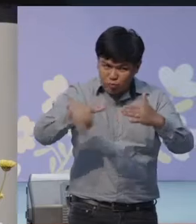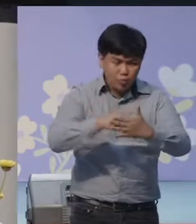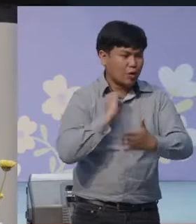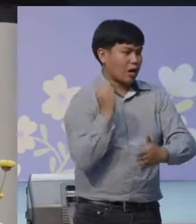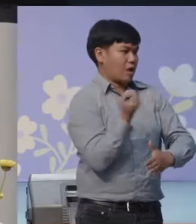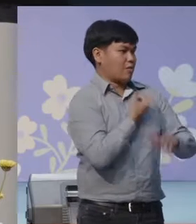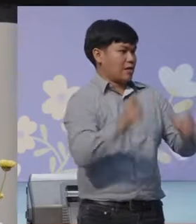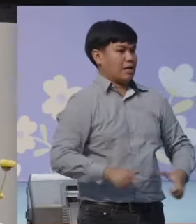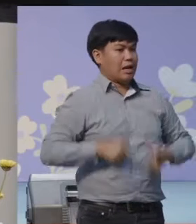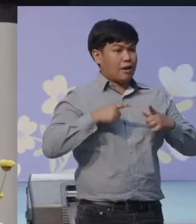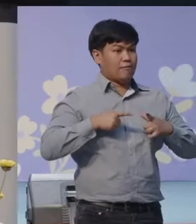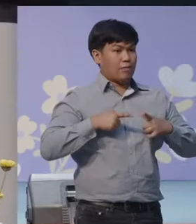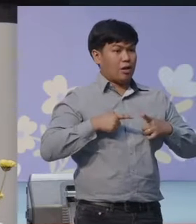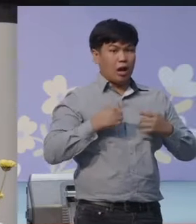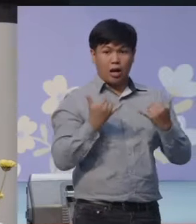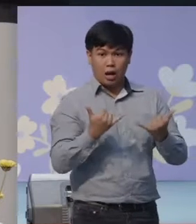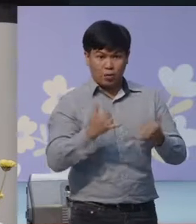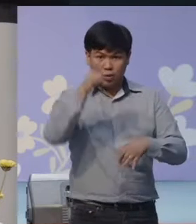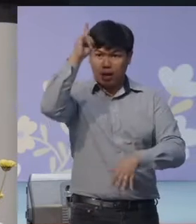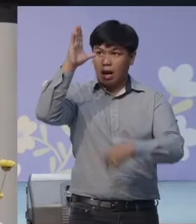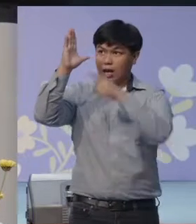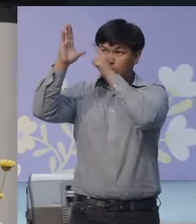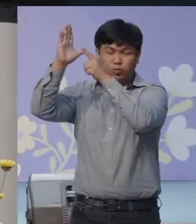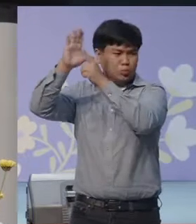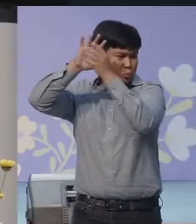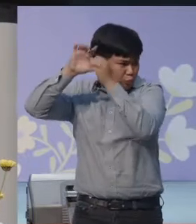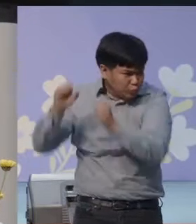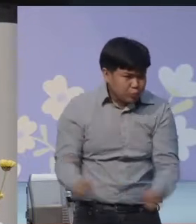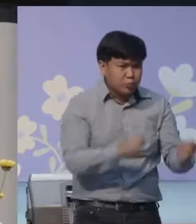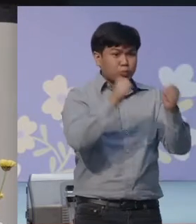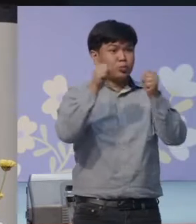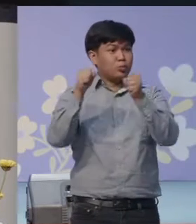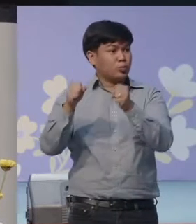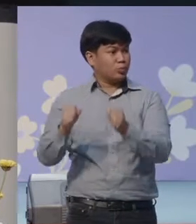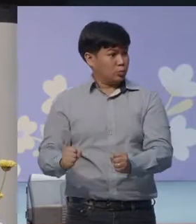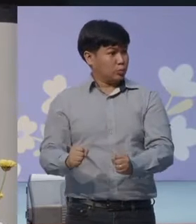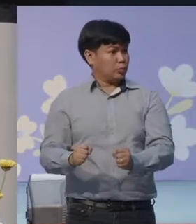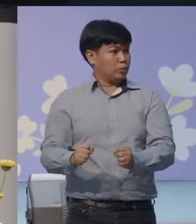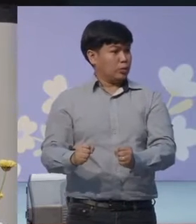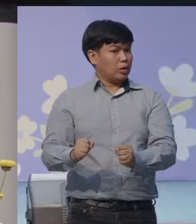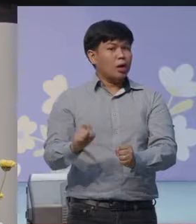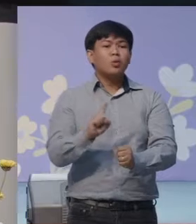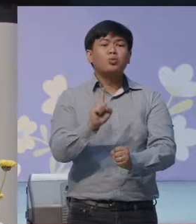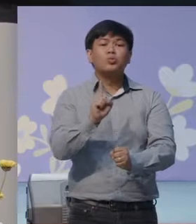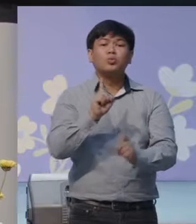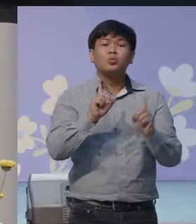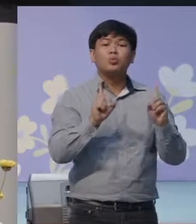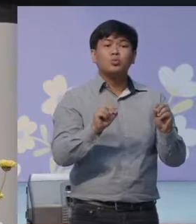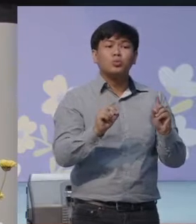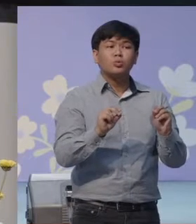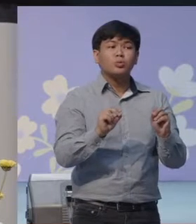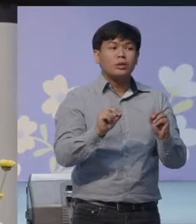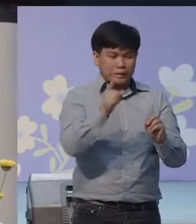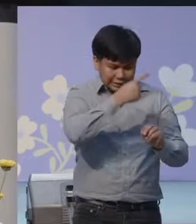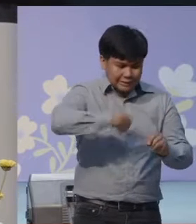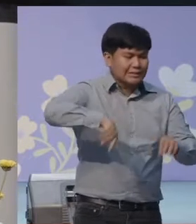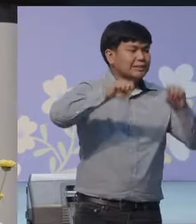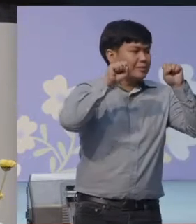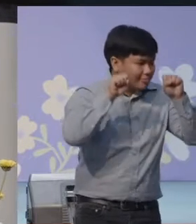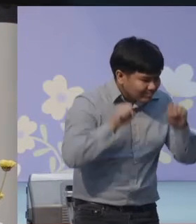doon, dahil siya ay makapangyarihan, siya ay lubos nating